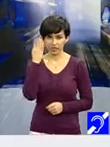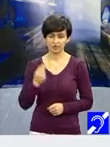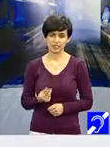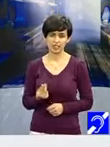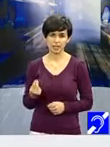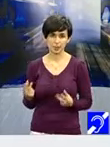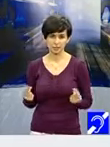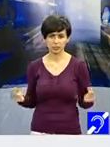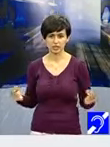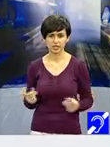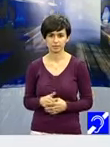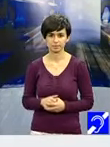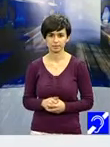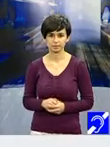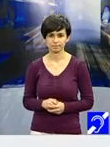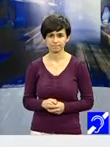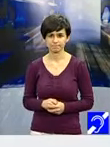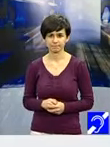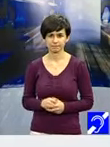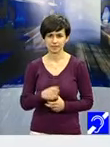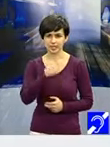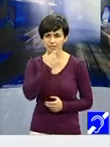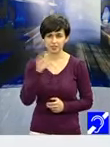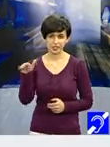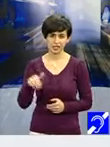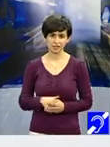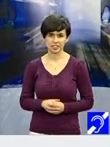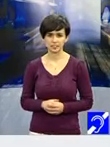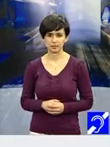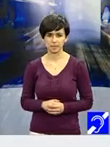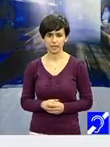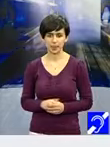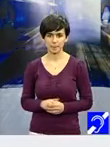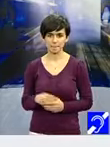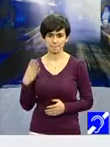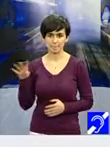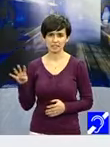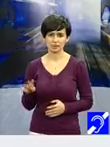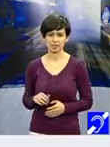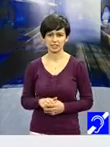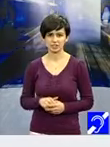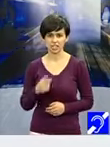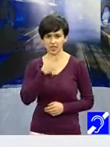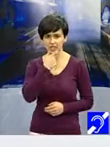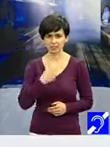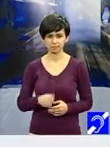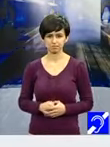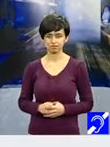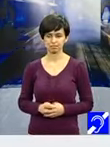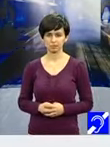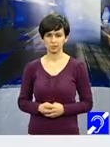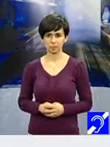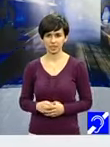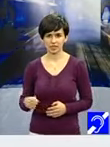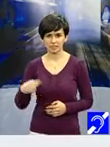Voi câți ani aveți? 13. Da, amândoi. Amândoi. Doamna profesor, ceilalți membri